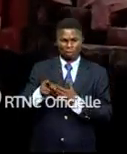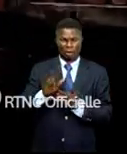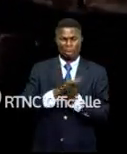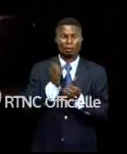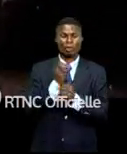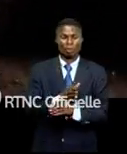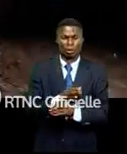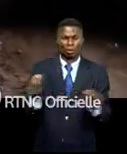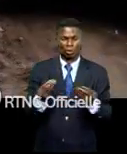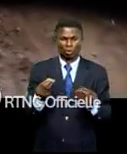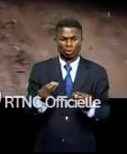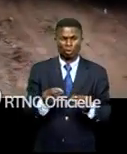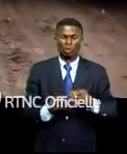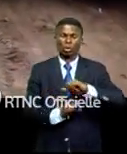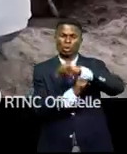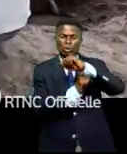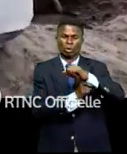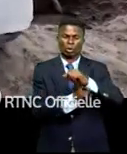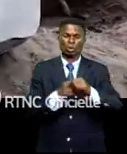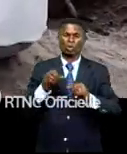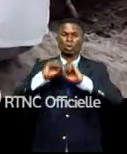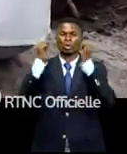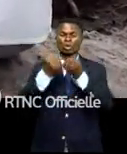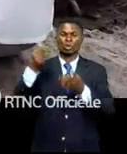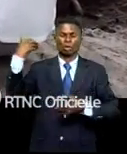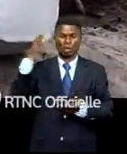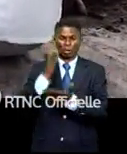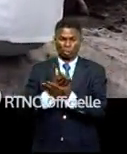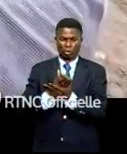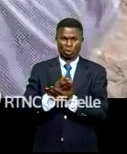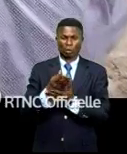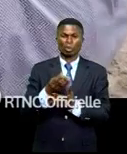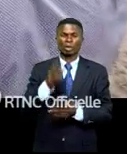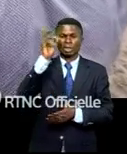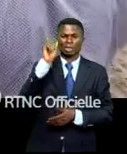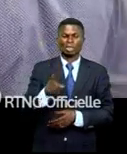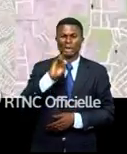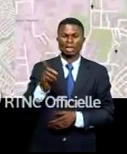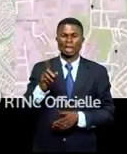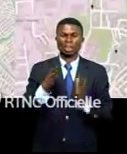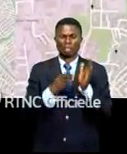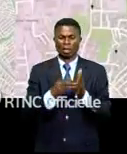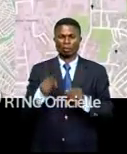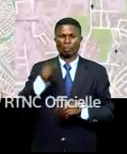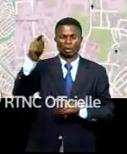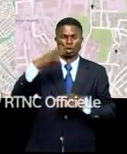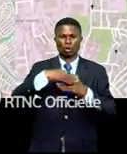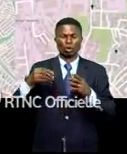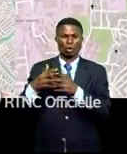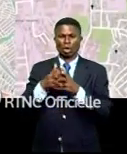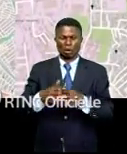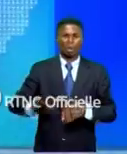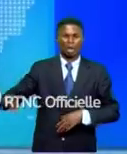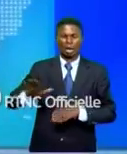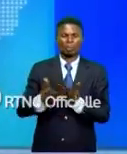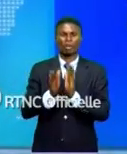concrétise grâce à un partenariat public-privé et un financement à la hauteur de 139 millions de dollars américains sur l'ensemble du territoire